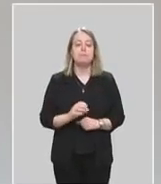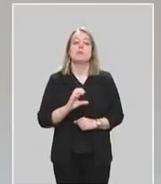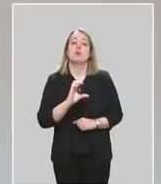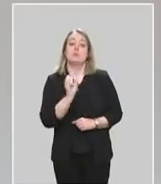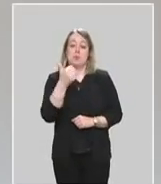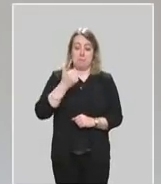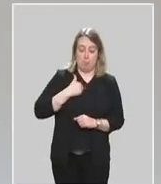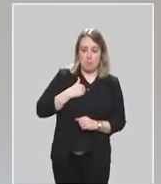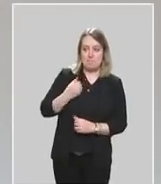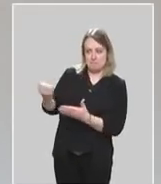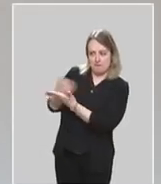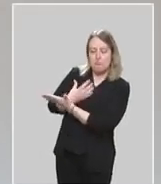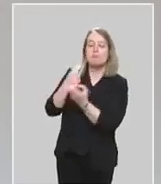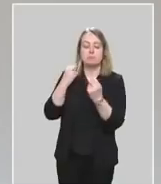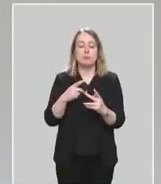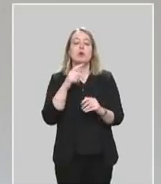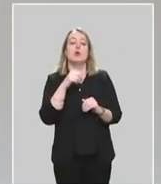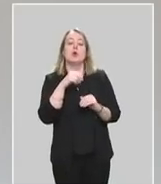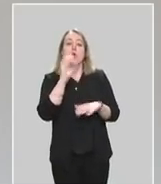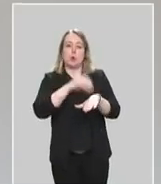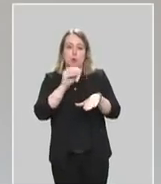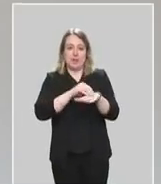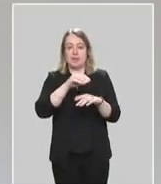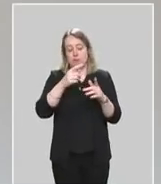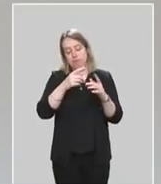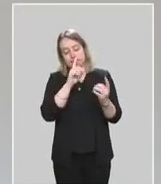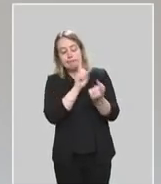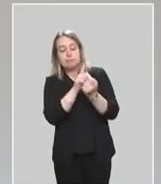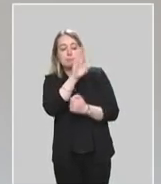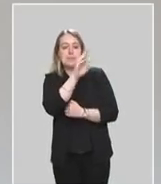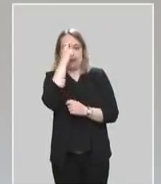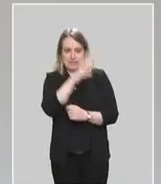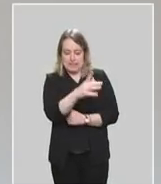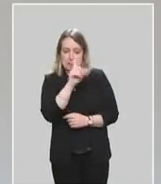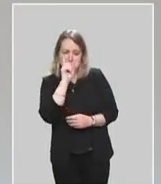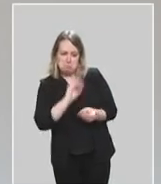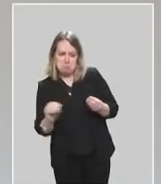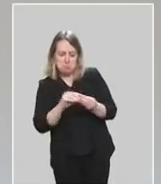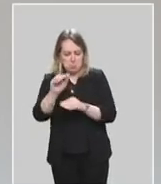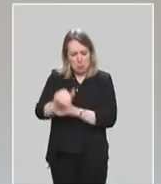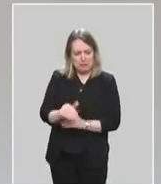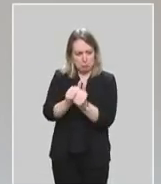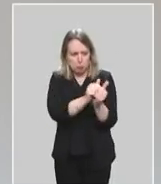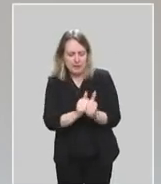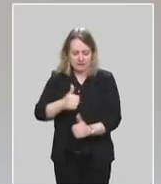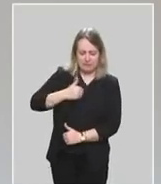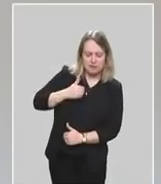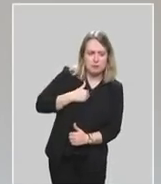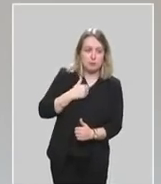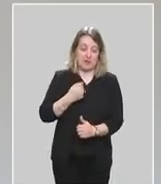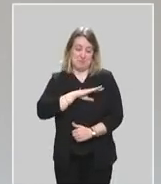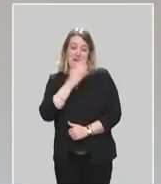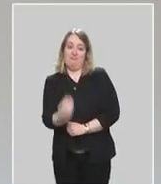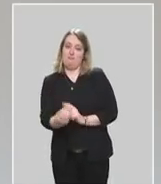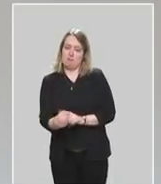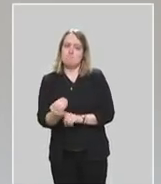Conseil consultatif national d'éthique, parce qu'il y a des questions éthiques qu'il se pose en termes de protection collective, de protection individuelle s'agissant des